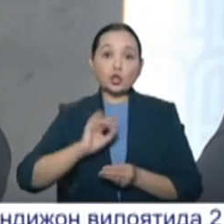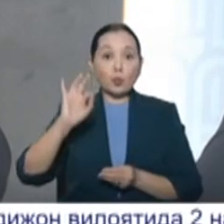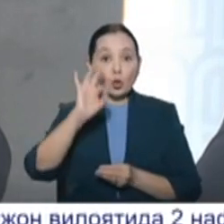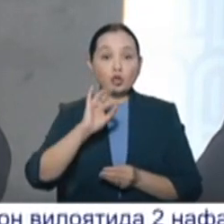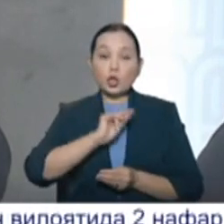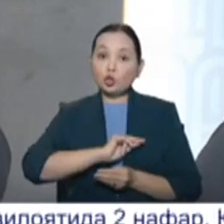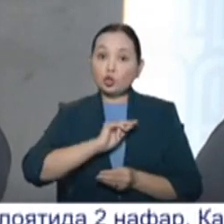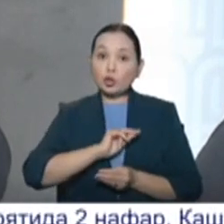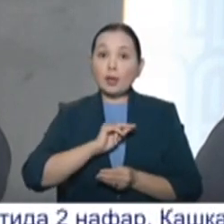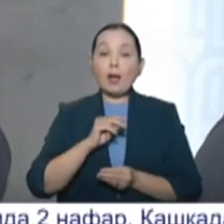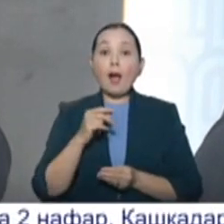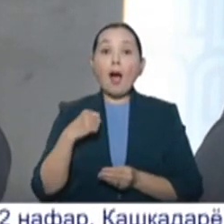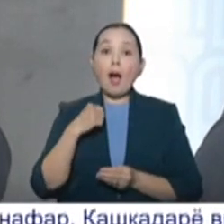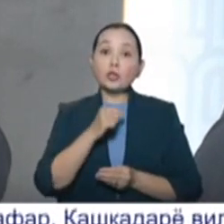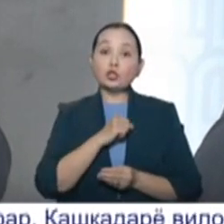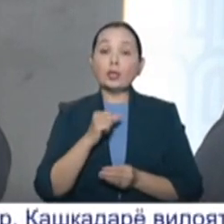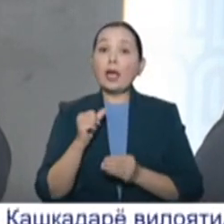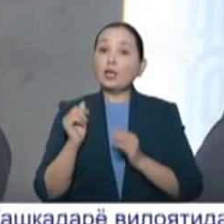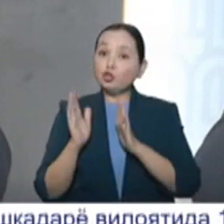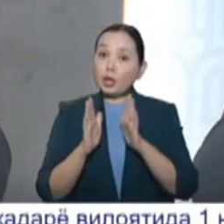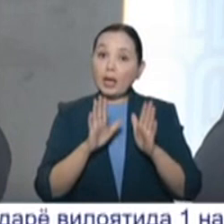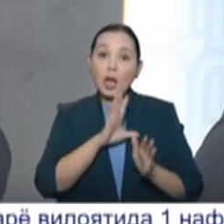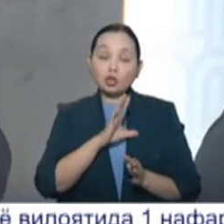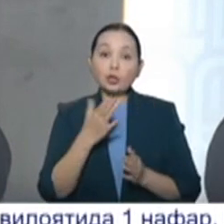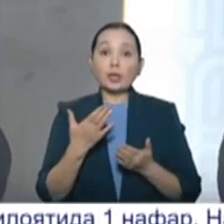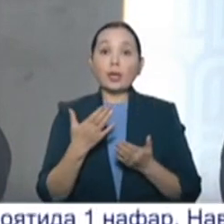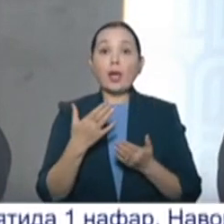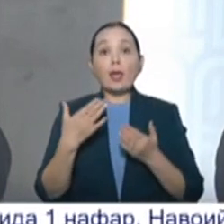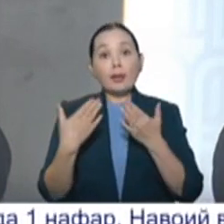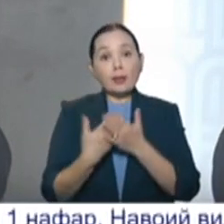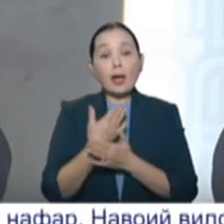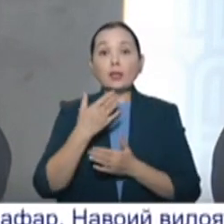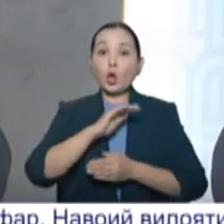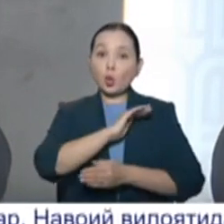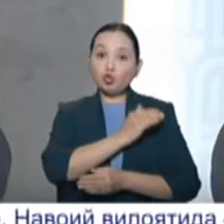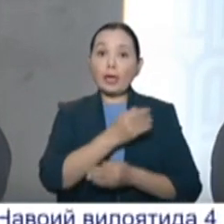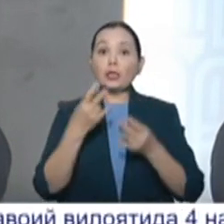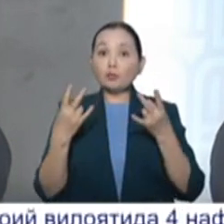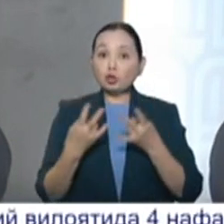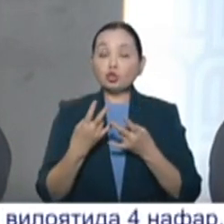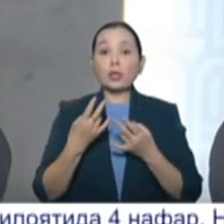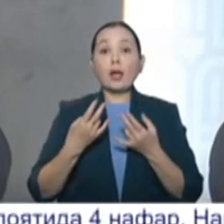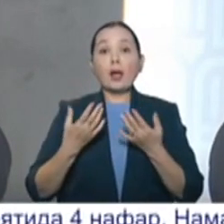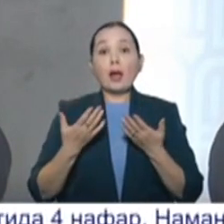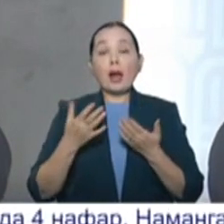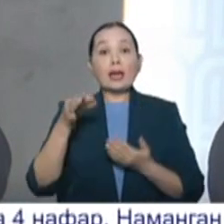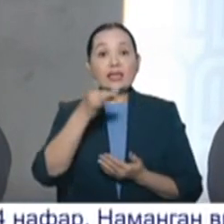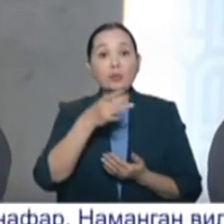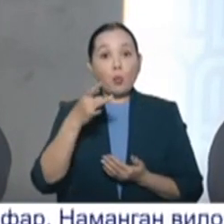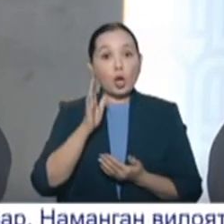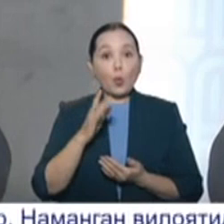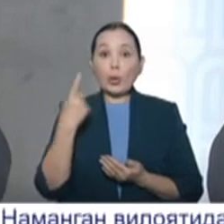ishni ancha jadallashtirdik, lekin uni ham yana kuchaytirishimiz kerak. Mana respublika